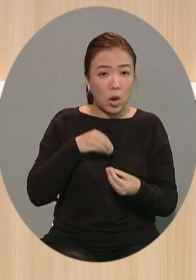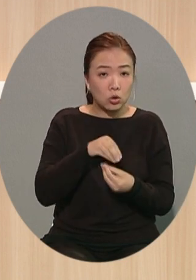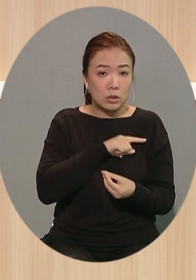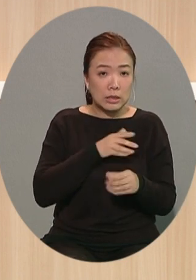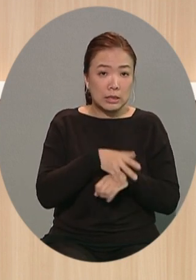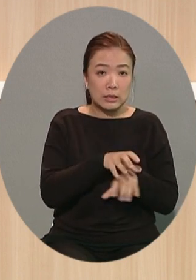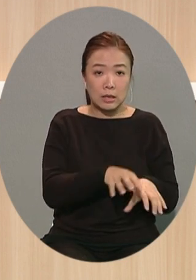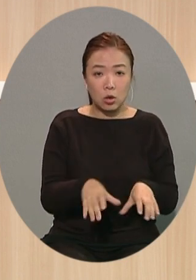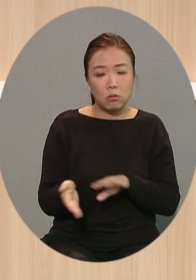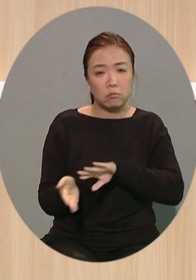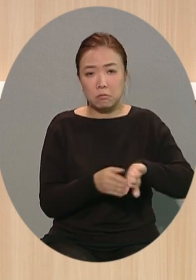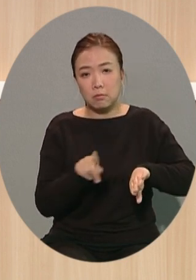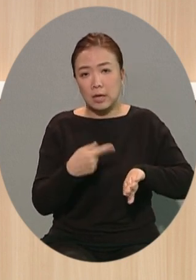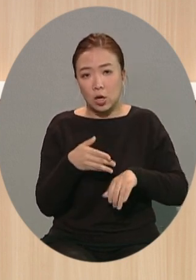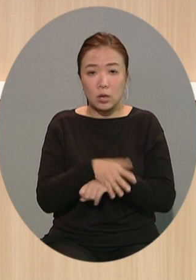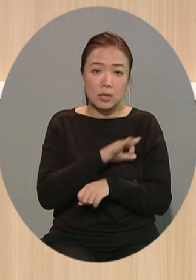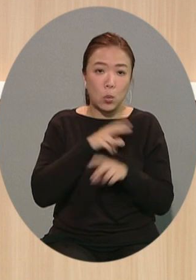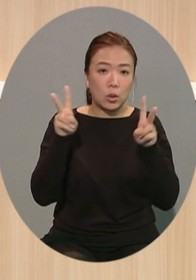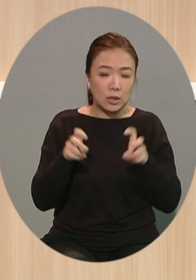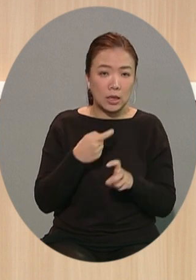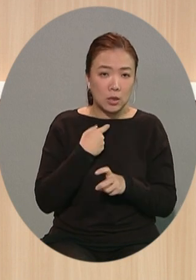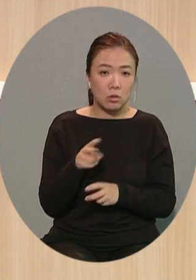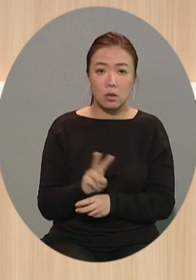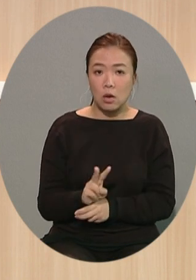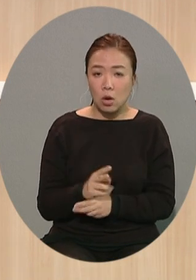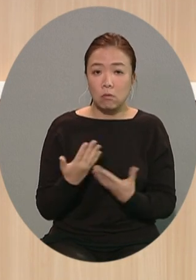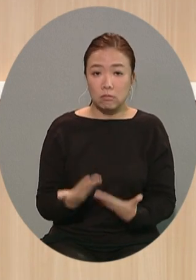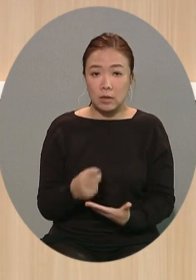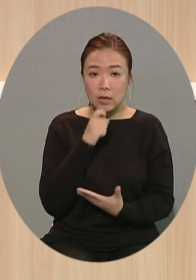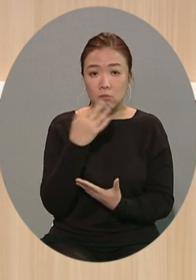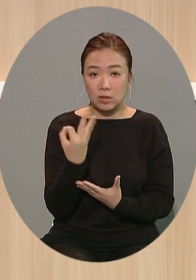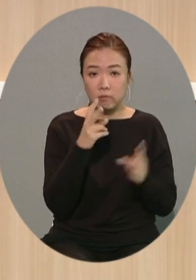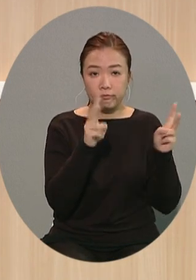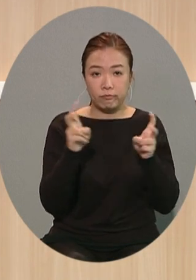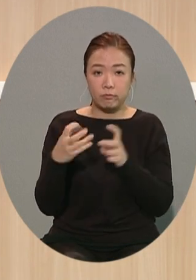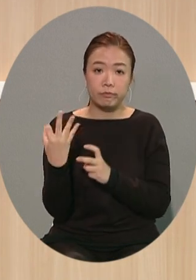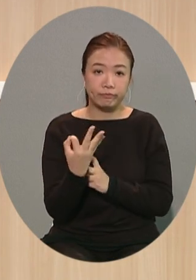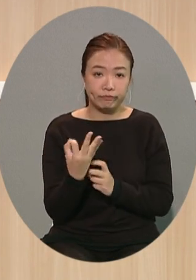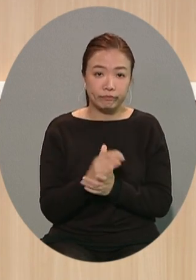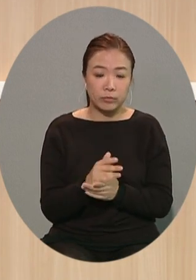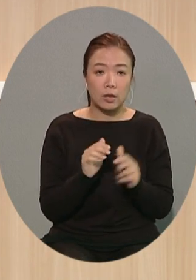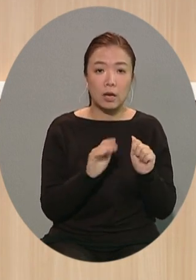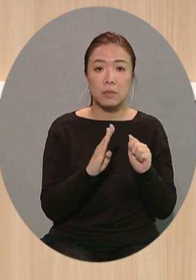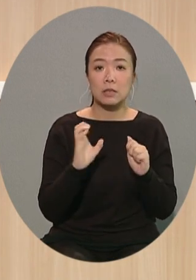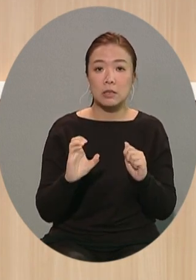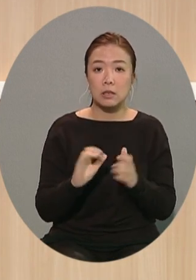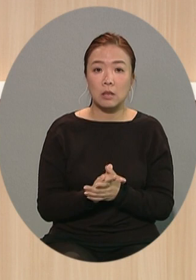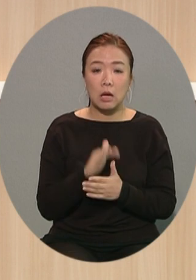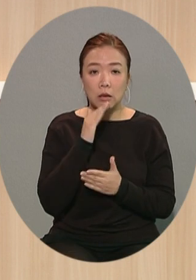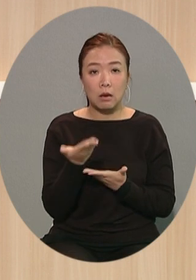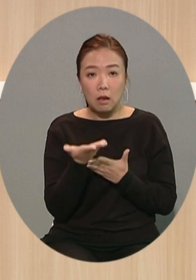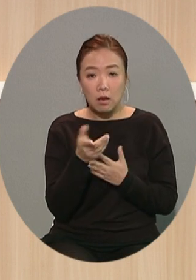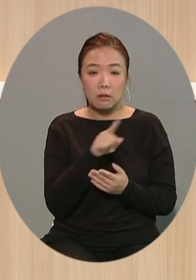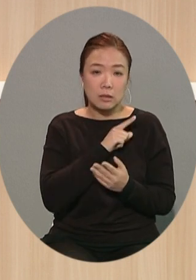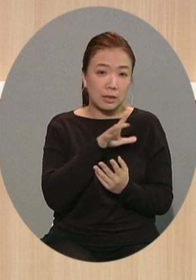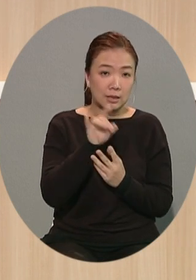區，亦都要關注很多社會議題的，所以我手上呢，就有三個範疇的社會議題，三張卡 ABC， 咁陣間呢，大家就各